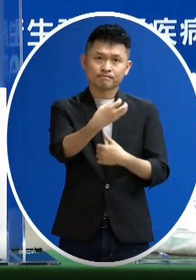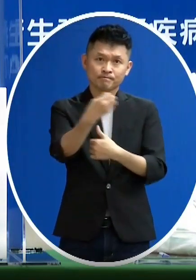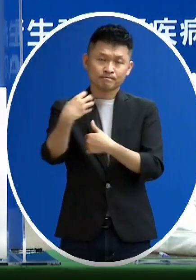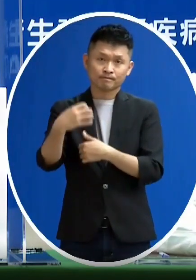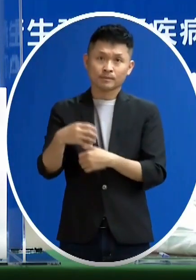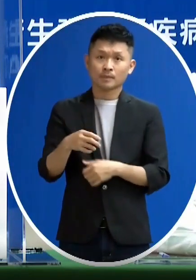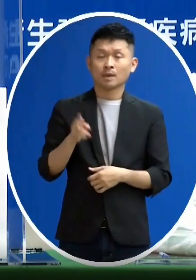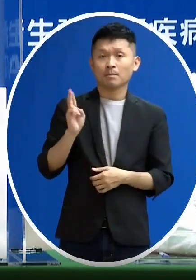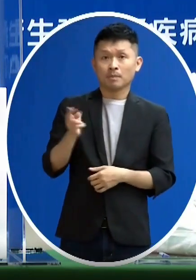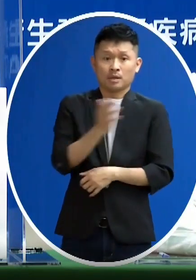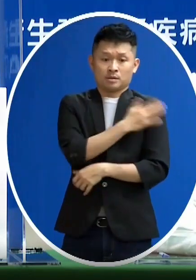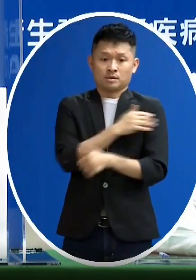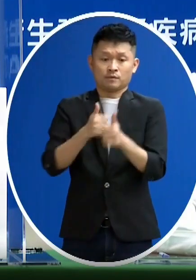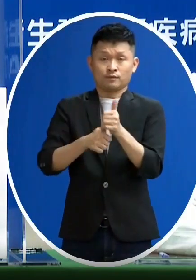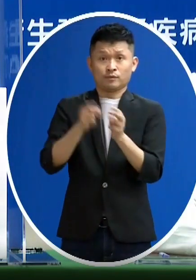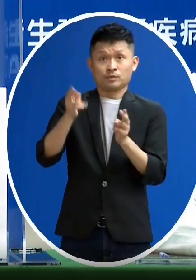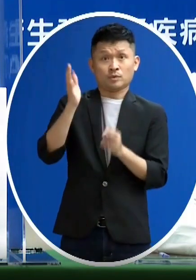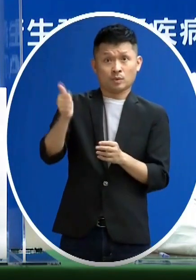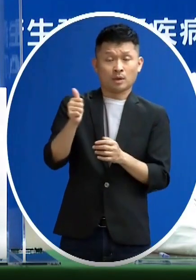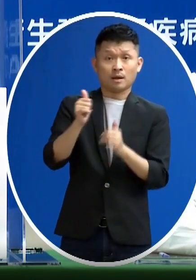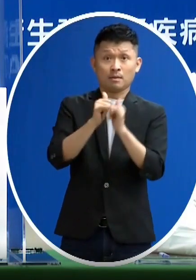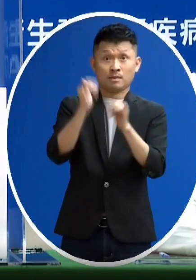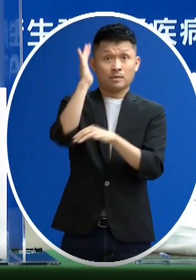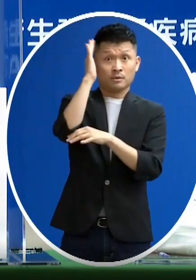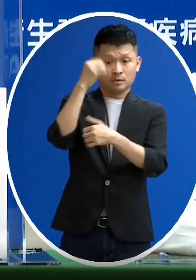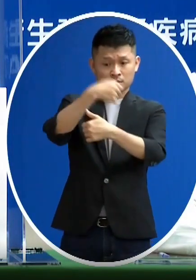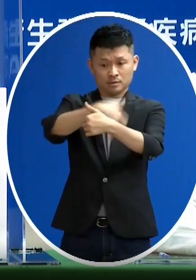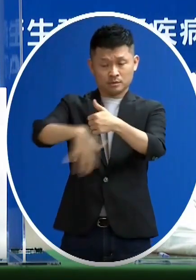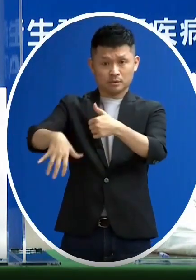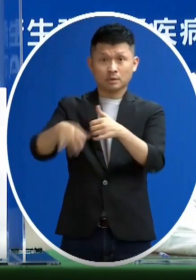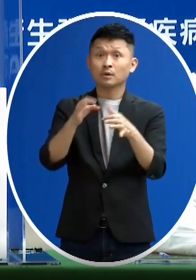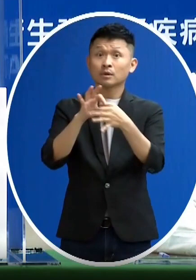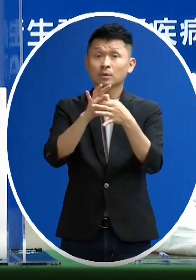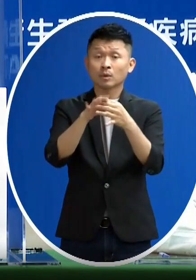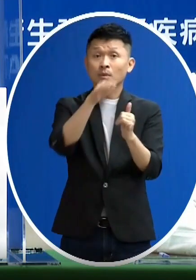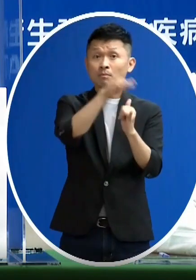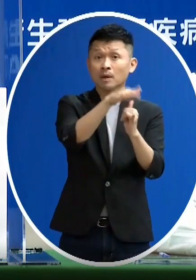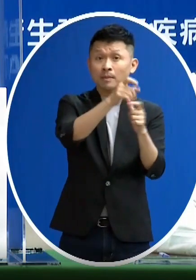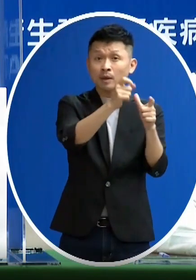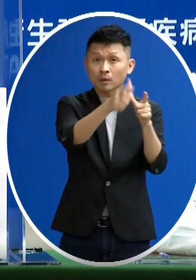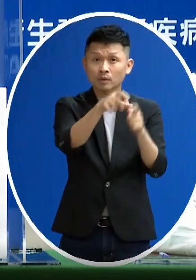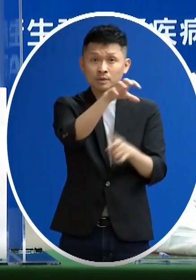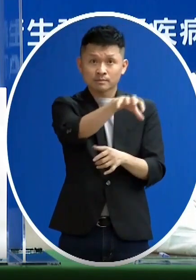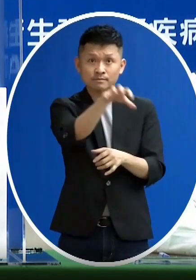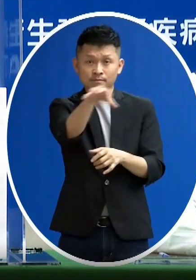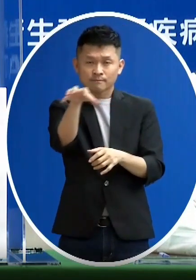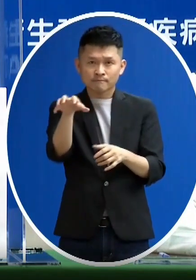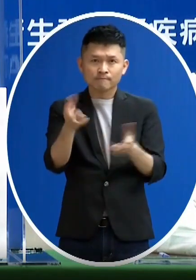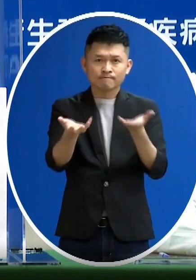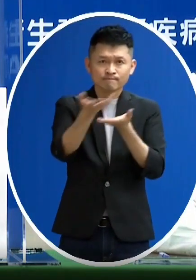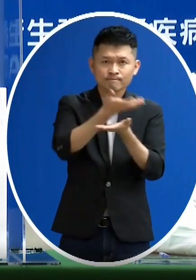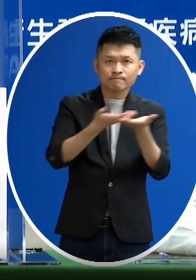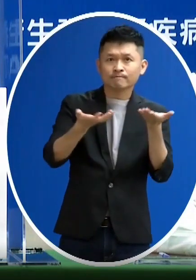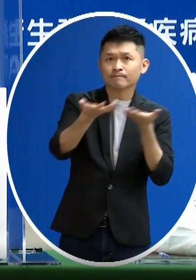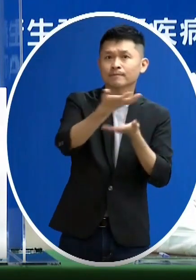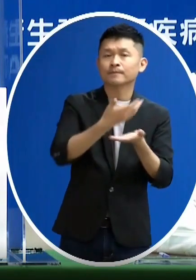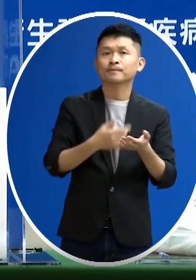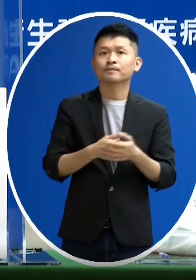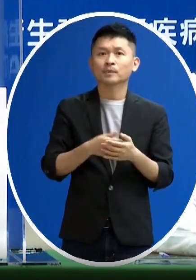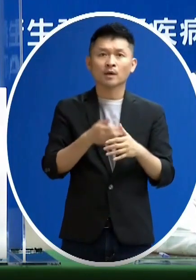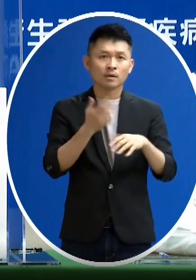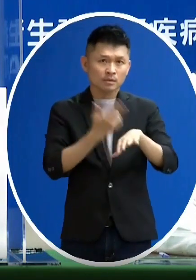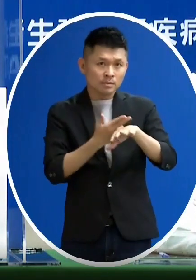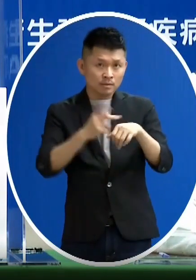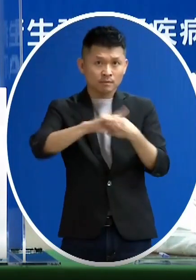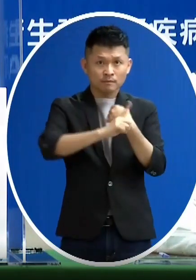官，就他们在民政的系统里面跟相关的业者，就怎么样能够，使用是不是有更多的一些方